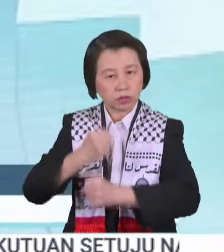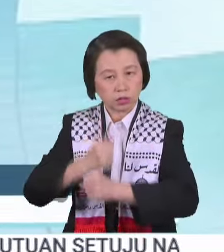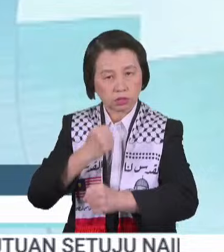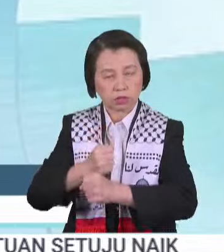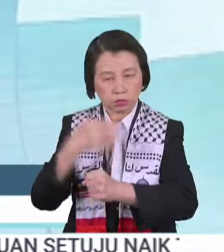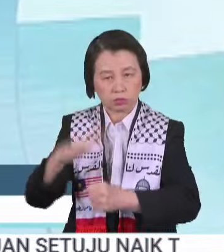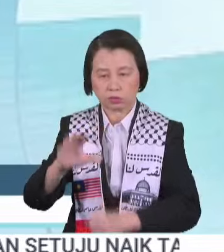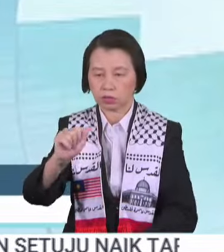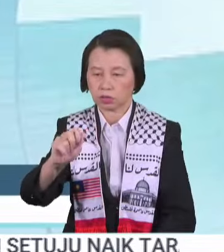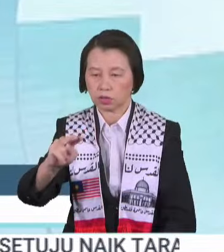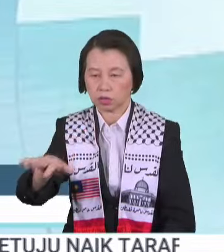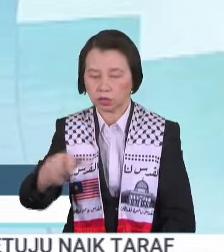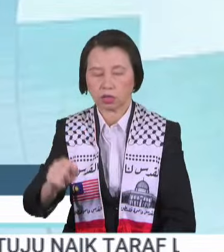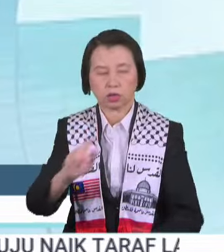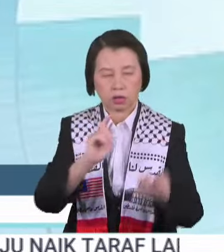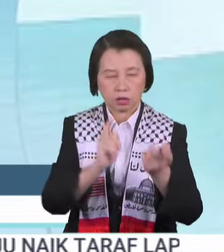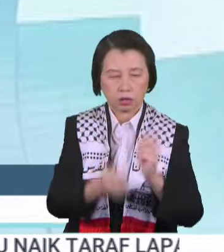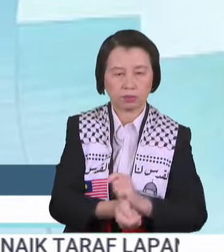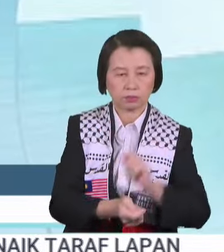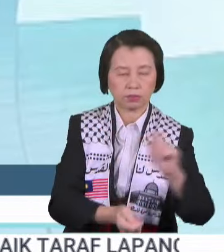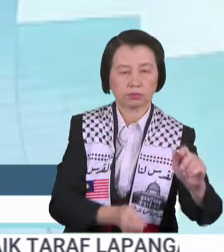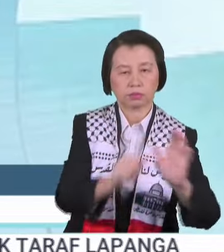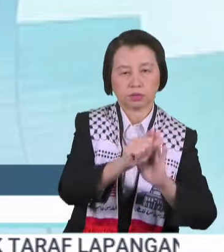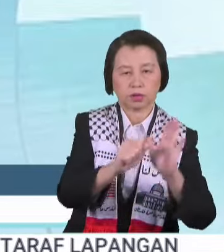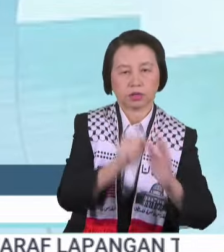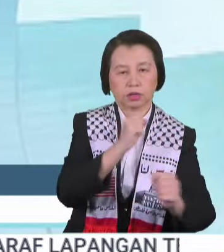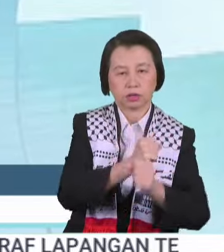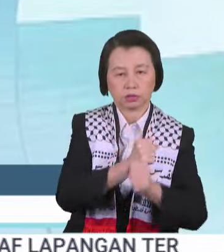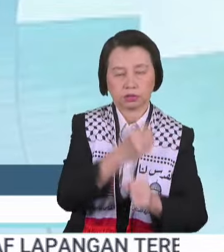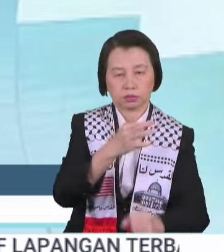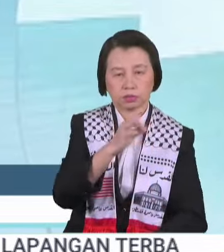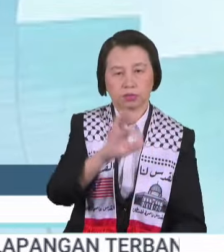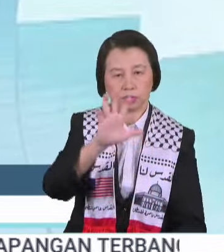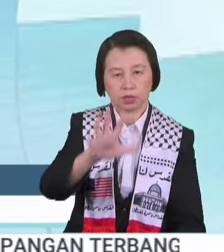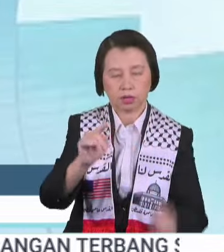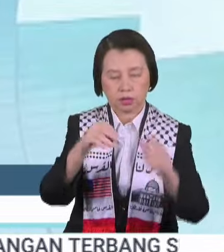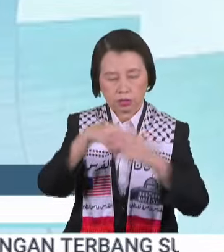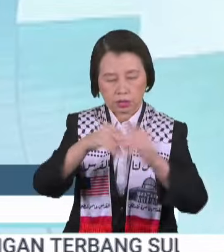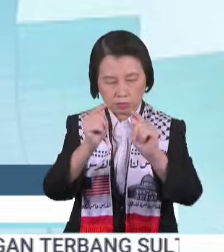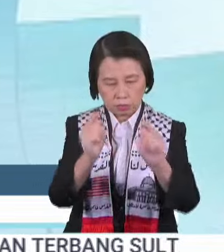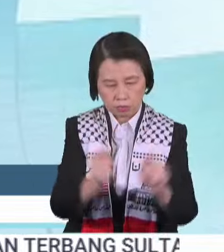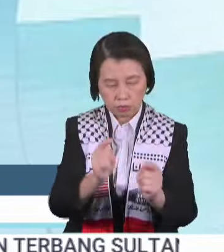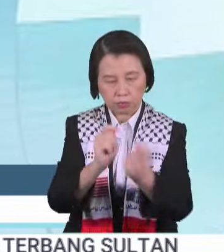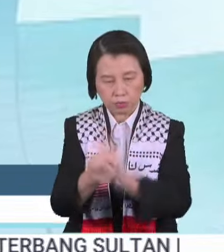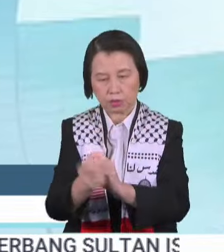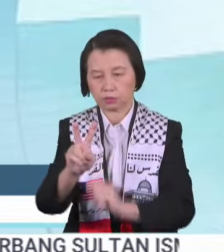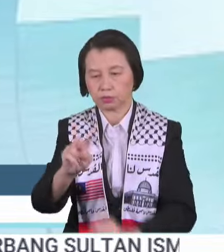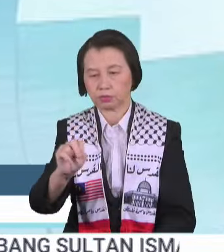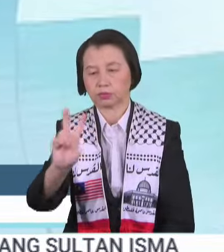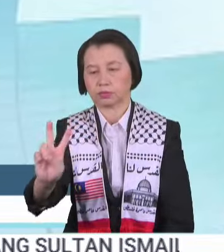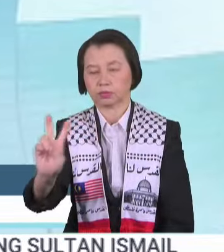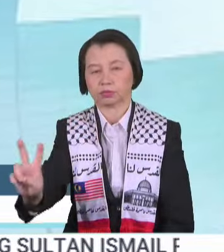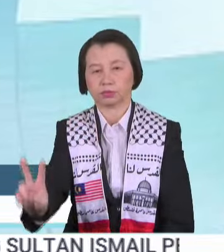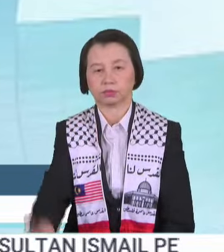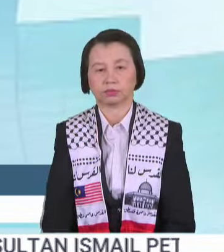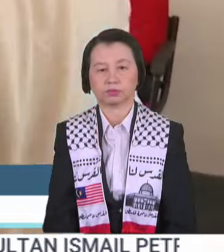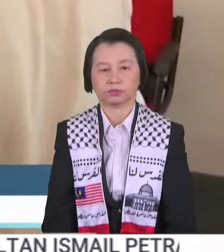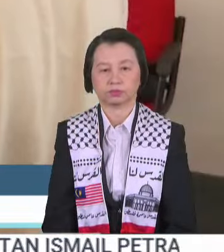Seksyen 60P dan 60Q Akta Kerja 1955 dalam kurungan pindaan 2022.